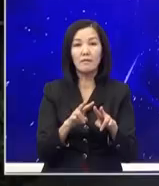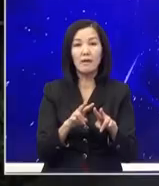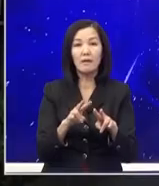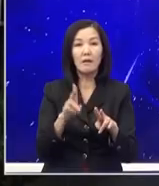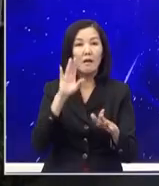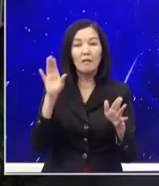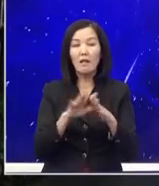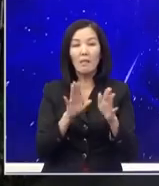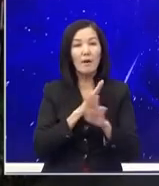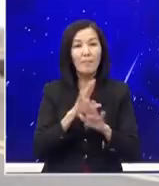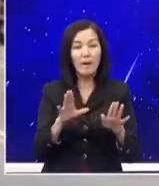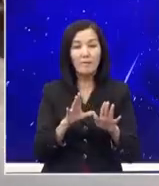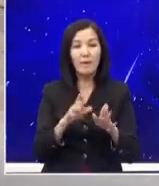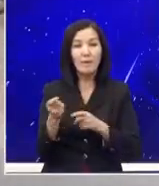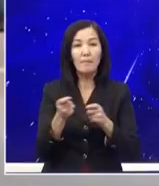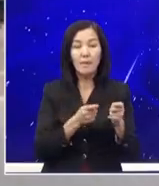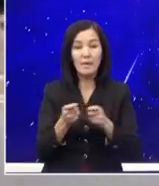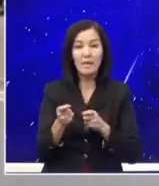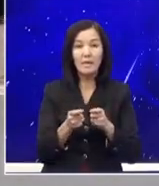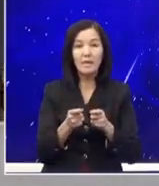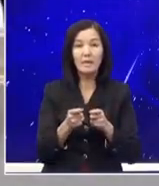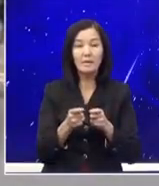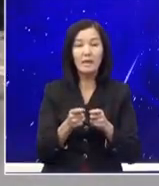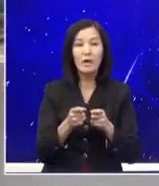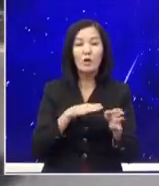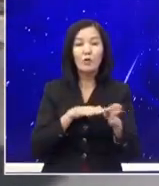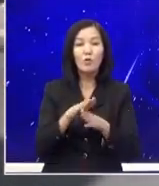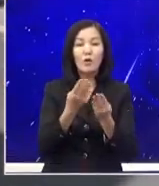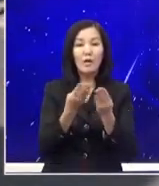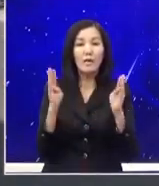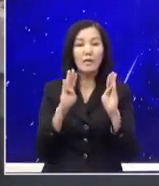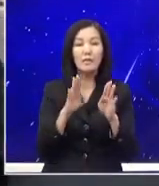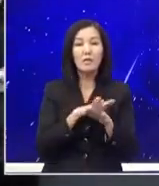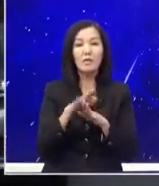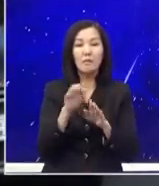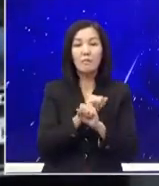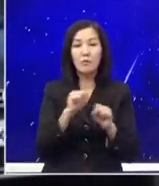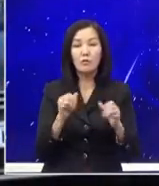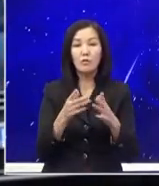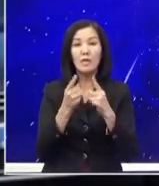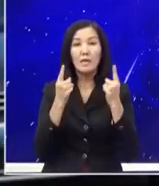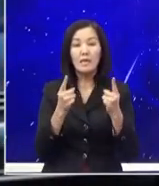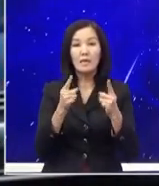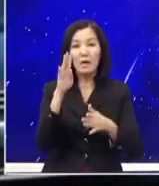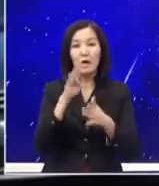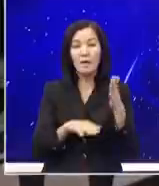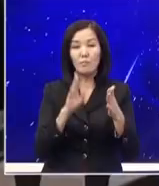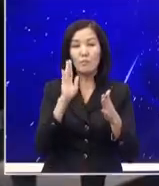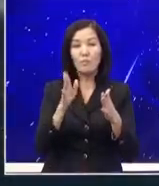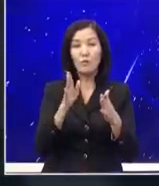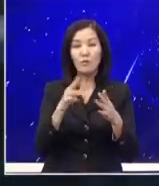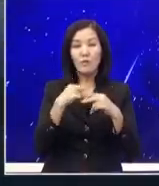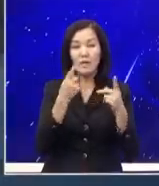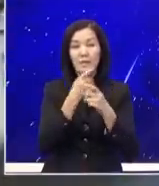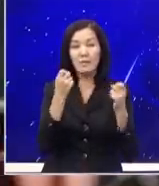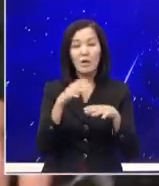талапқа бағынбайды. Ал патшалық билігі болса, елдің толық карантинге жабылмау үшін ірі көлемде айыппұл салу мәселесін қарастырып жатыр.